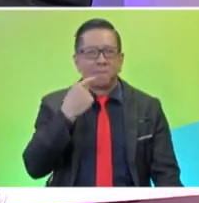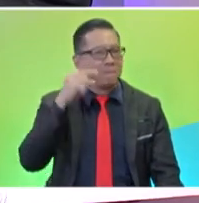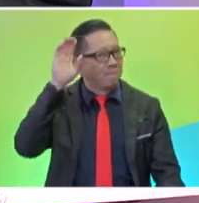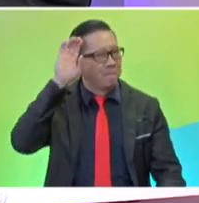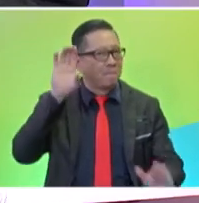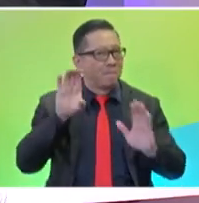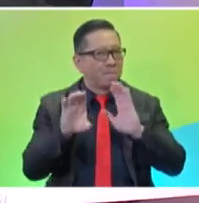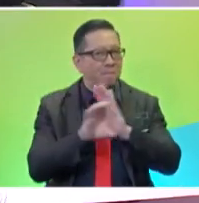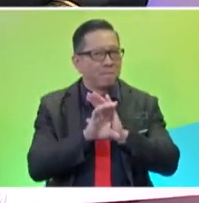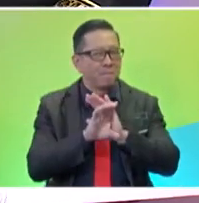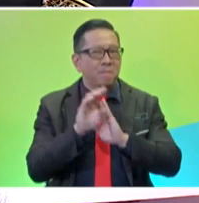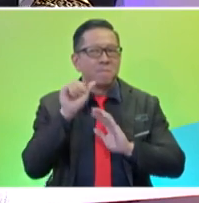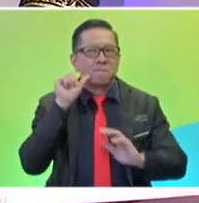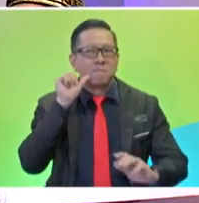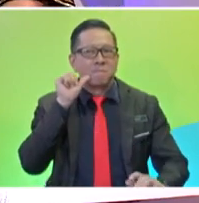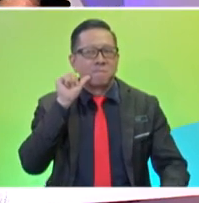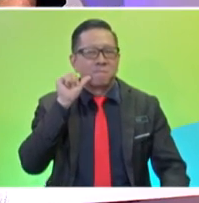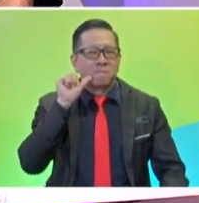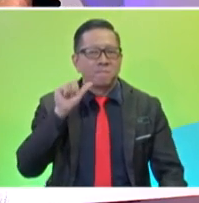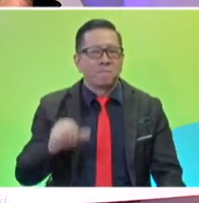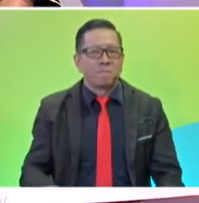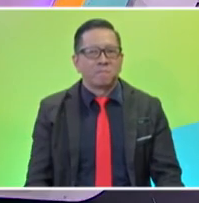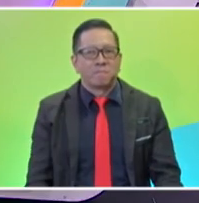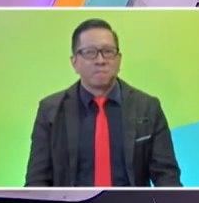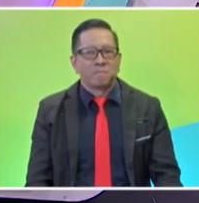tanya Auni siapa kau nih